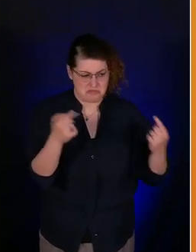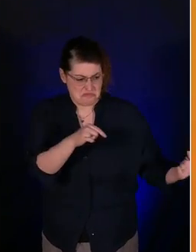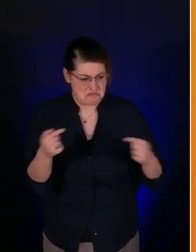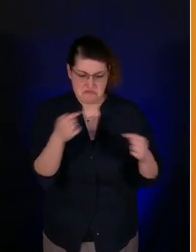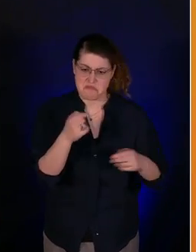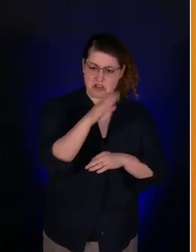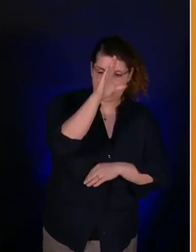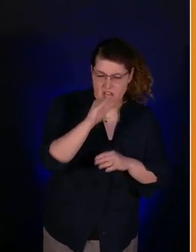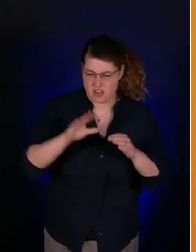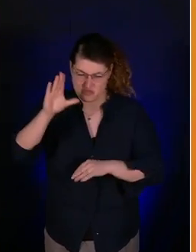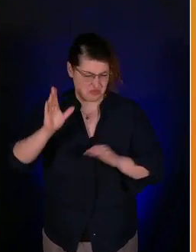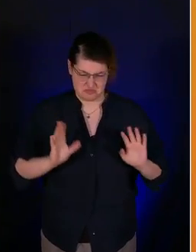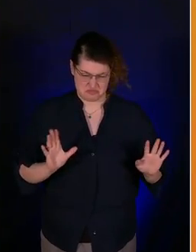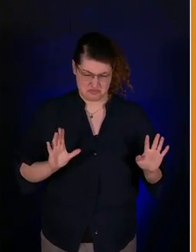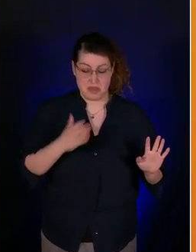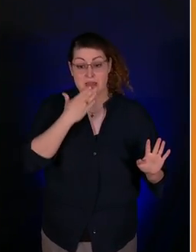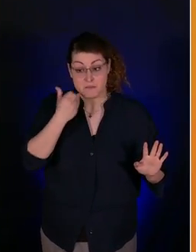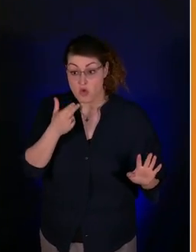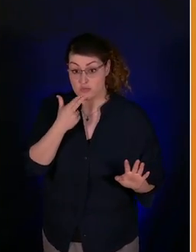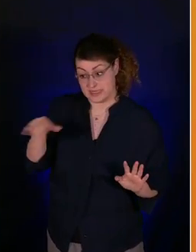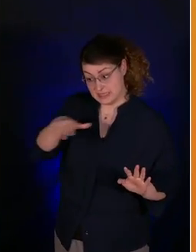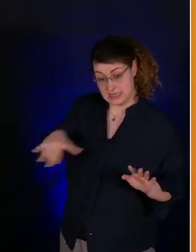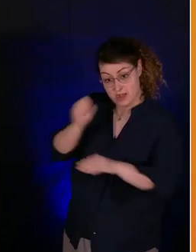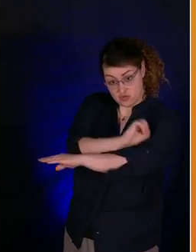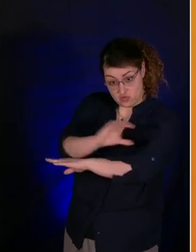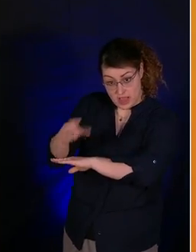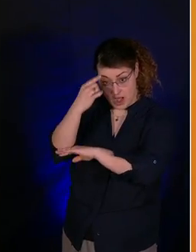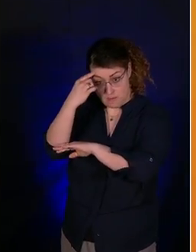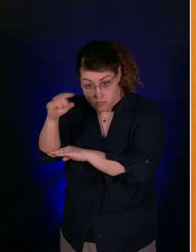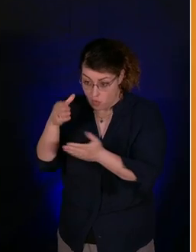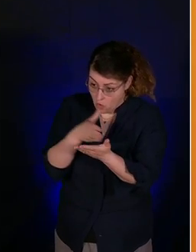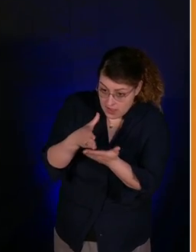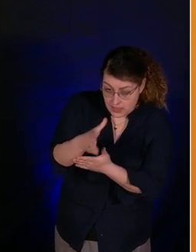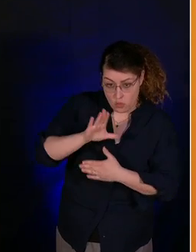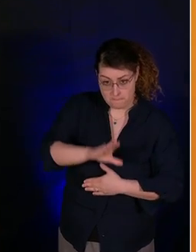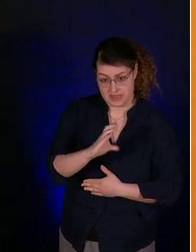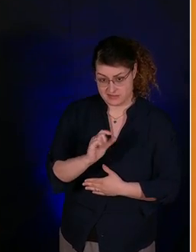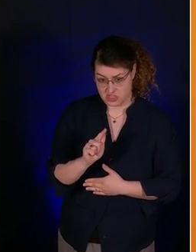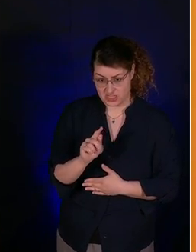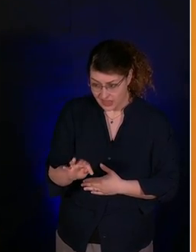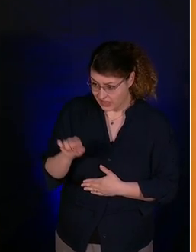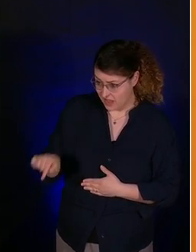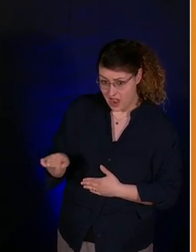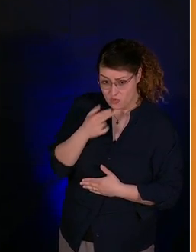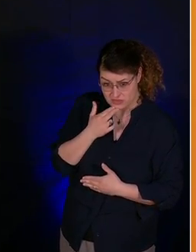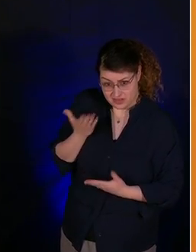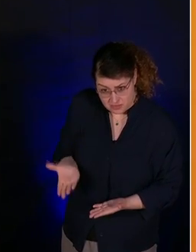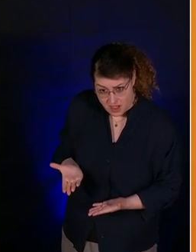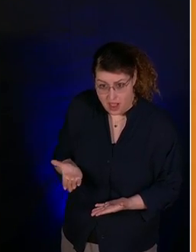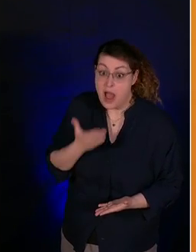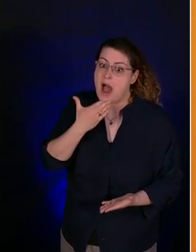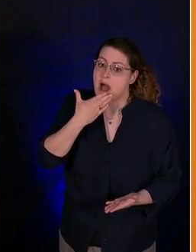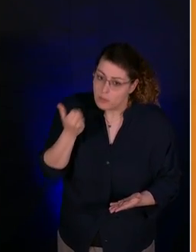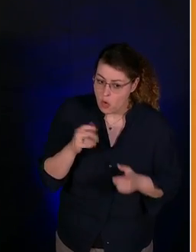candidature, nous avions utilisé ces médias pour parler des orientations de la CGT, alors nos syndicats se seraient